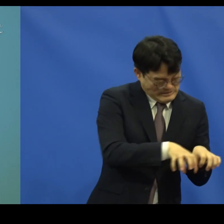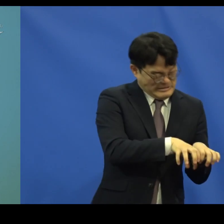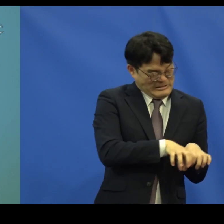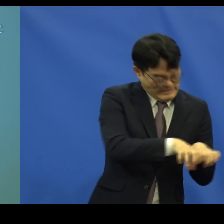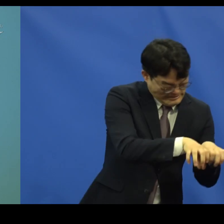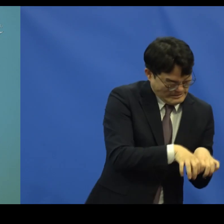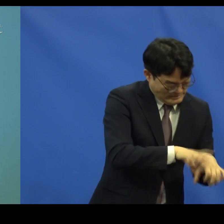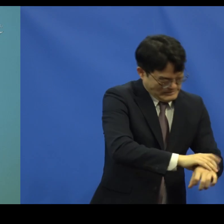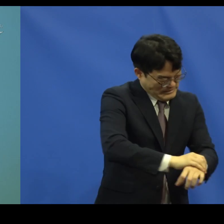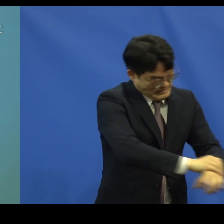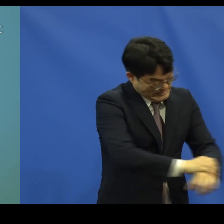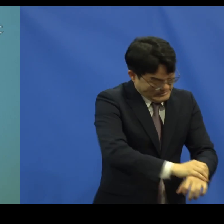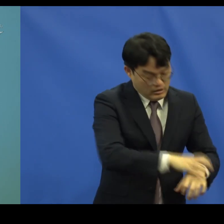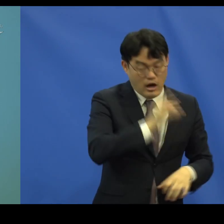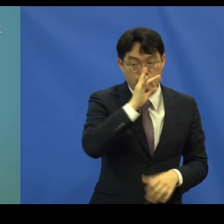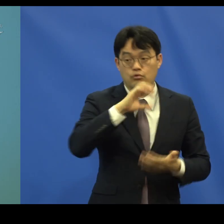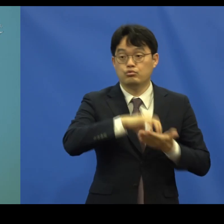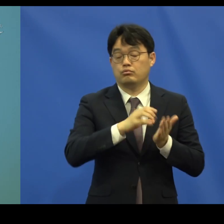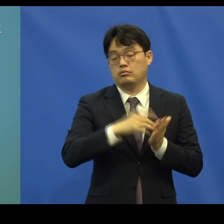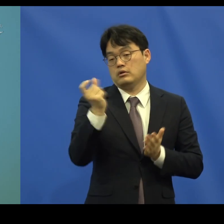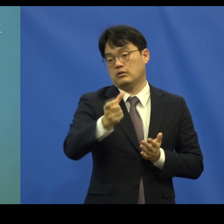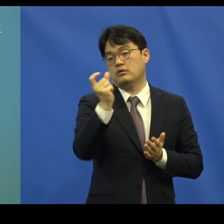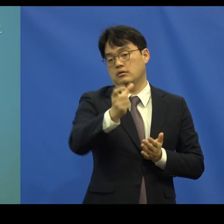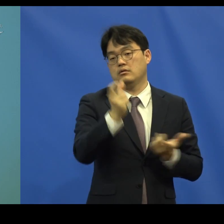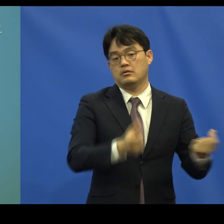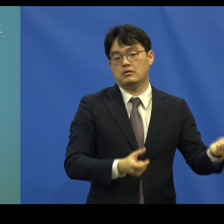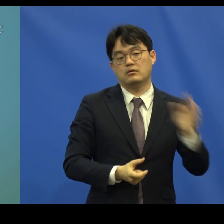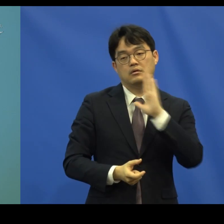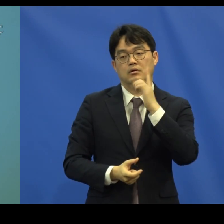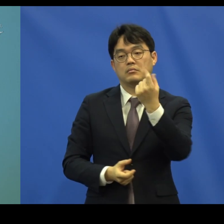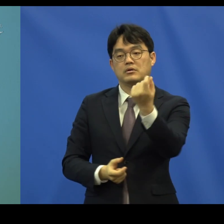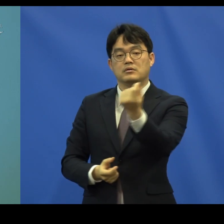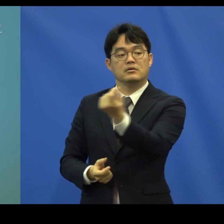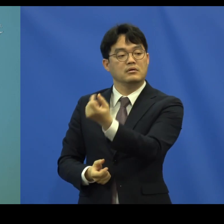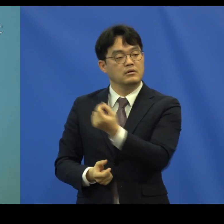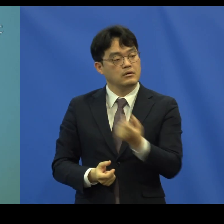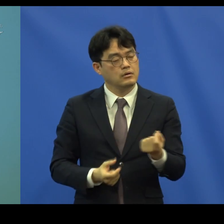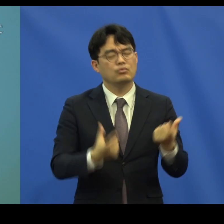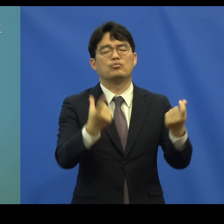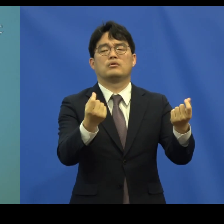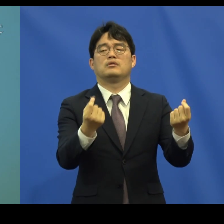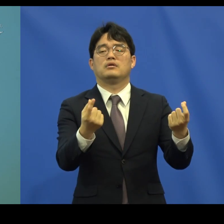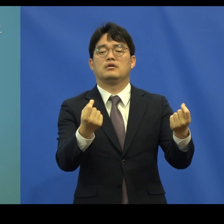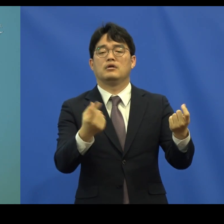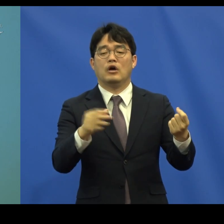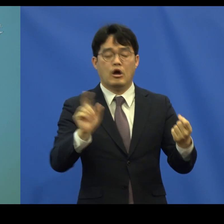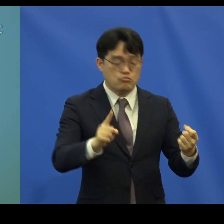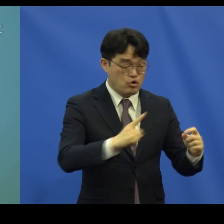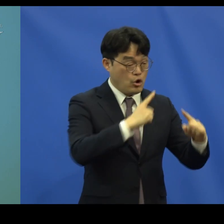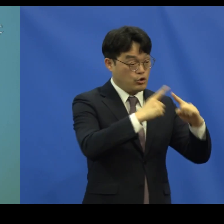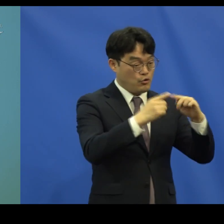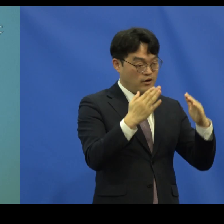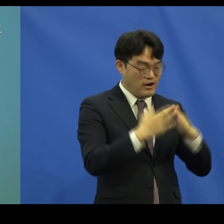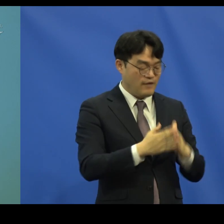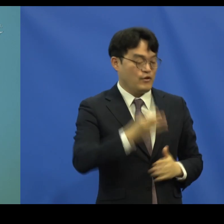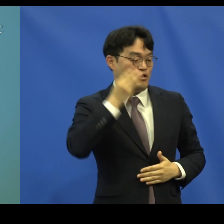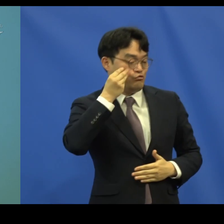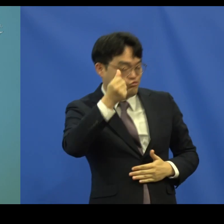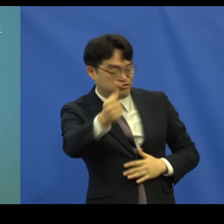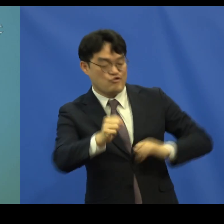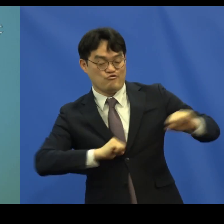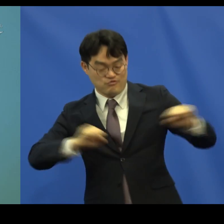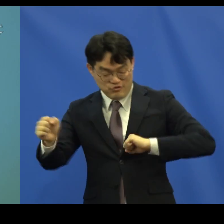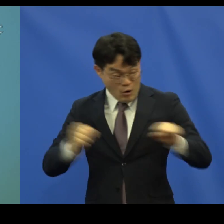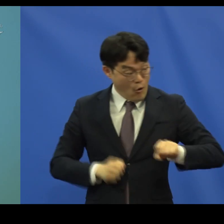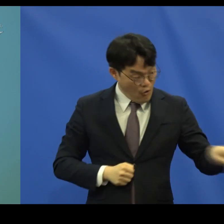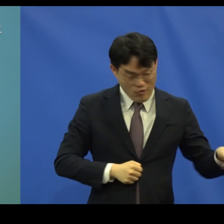무엇을 하나 결정하려고 해도 회의에 회의를 거듭해야 돼요. 어느 것 하나 쉽게 바꿀 수 있는 게 없어요. 그래서 어느 교회는 교회